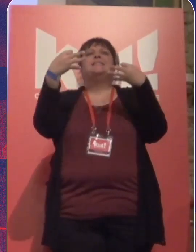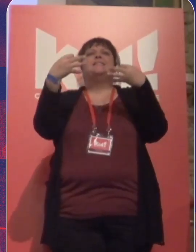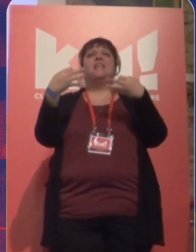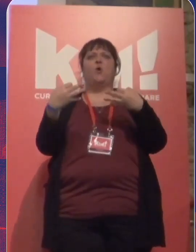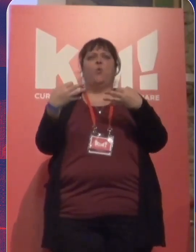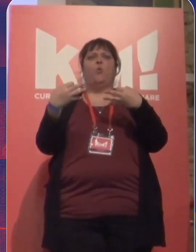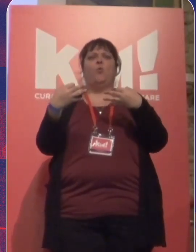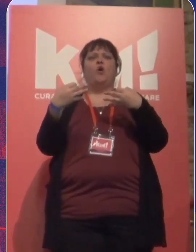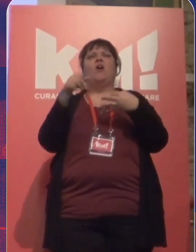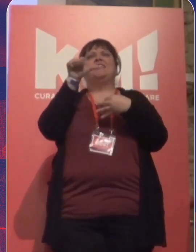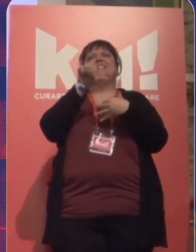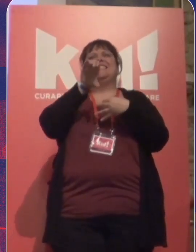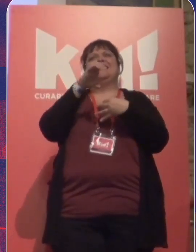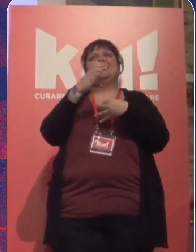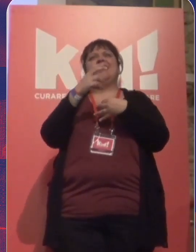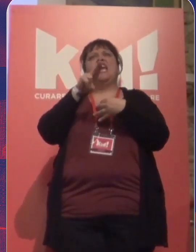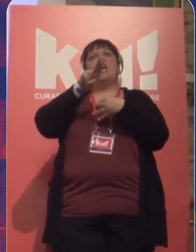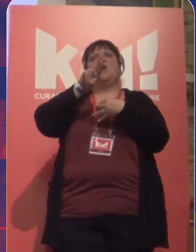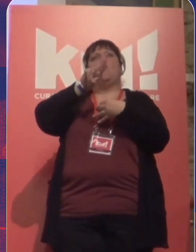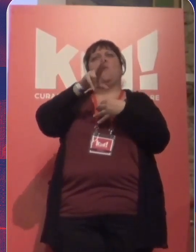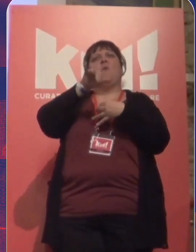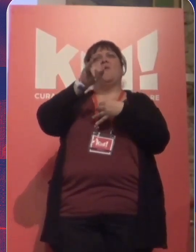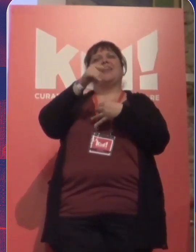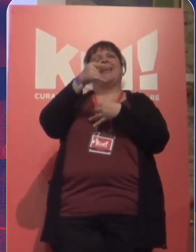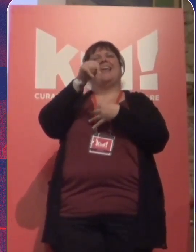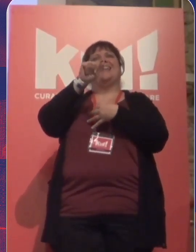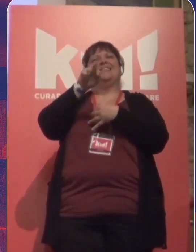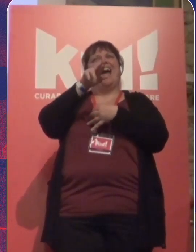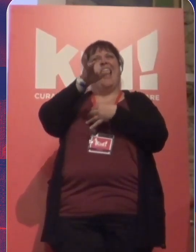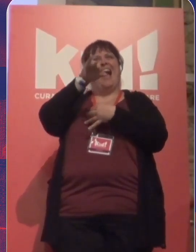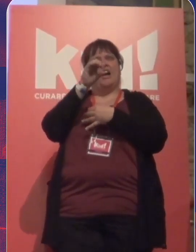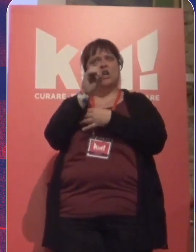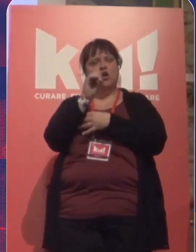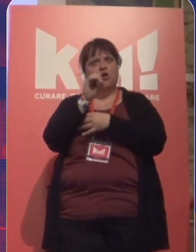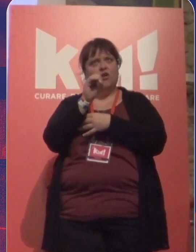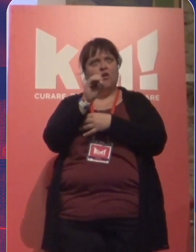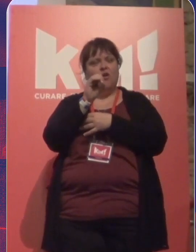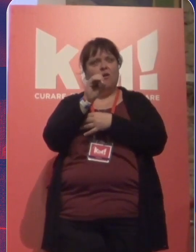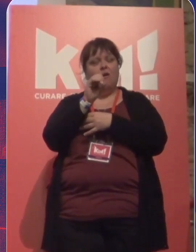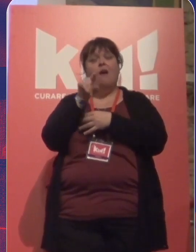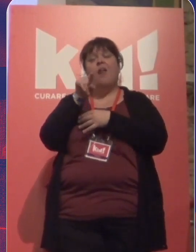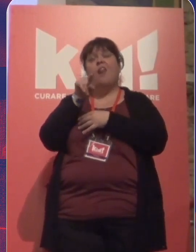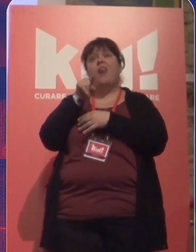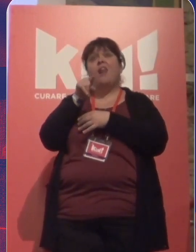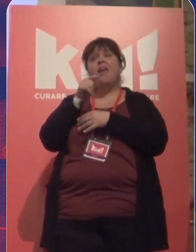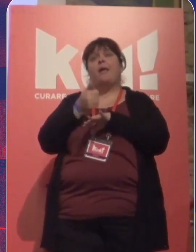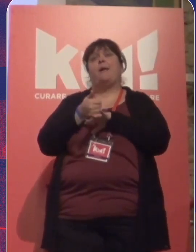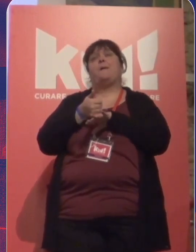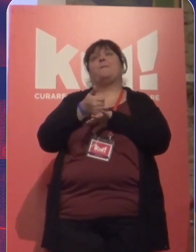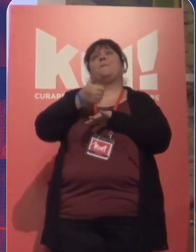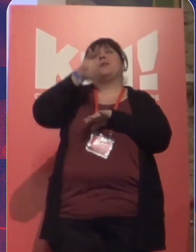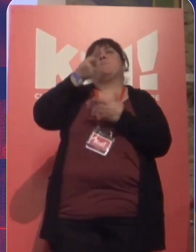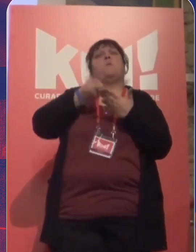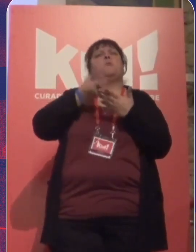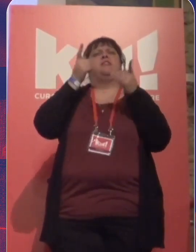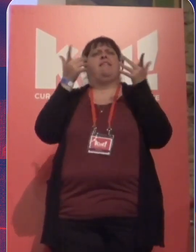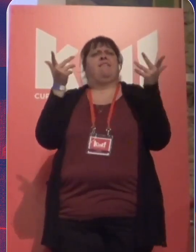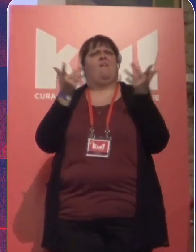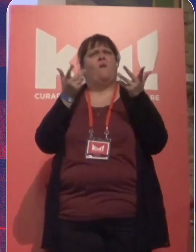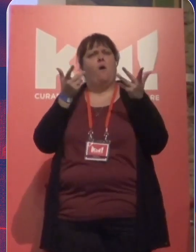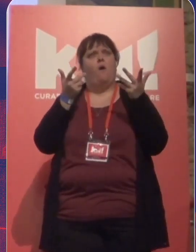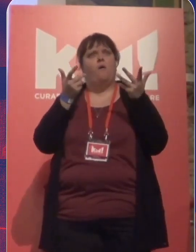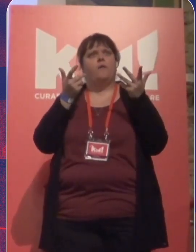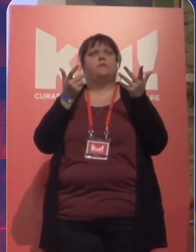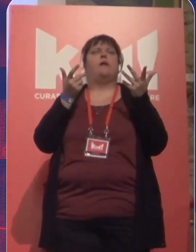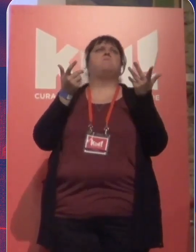l'esperienza della dell'oltre passa mento del limite diciamo così non era più l'esperienza